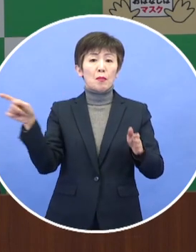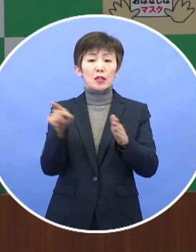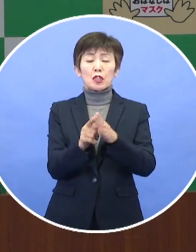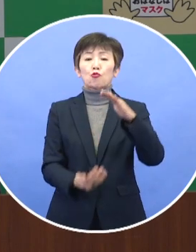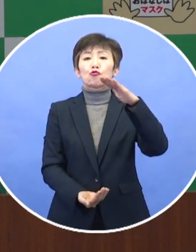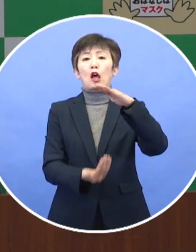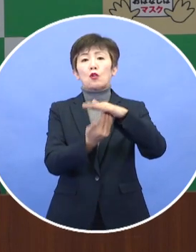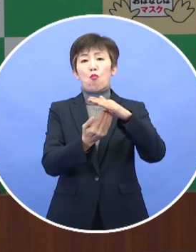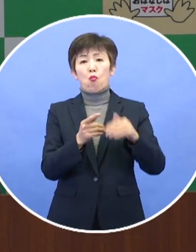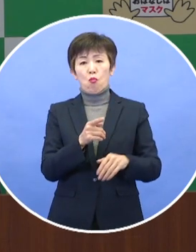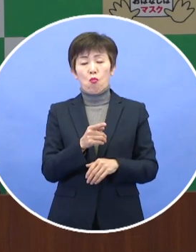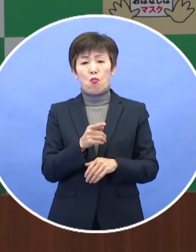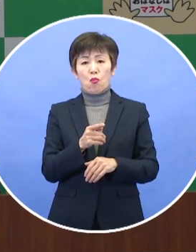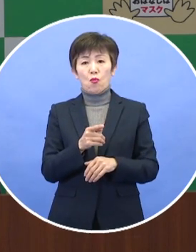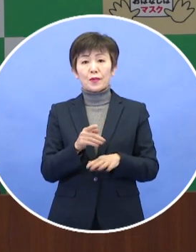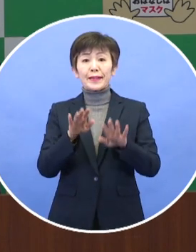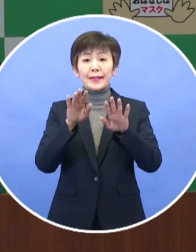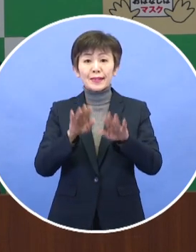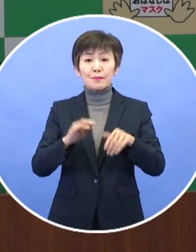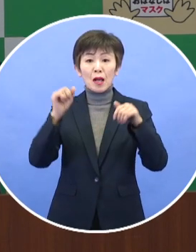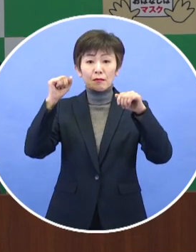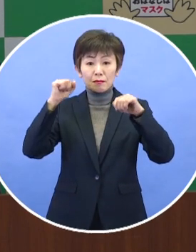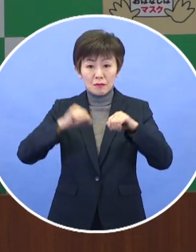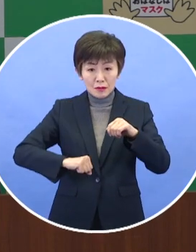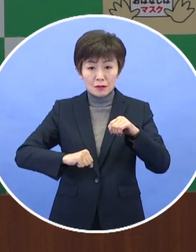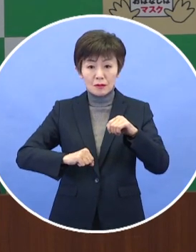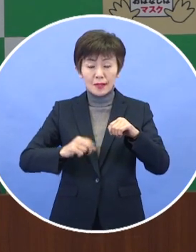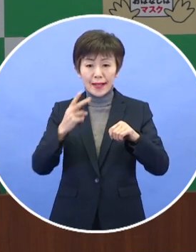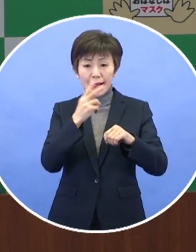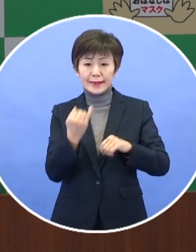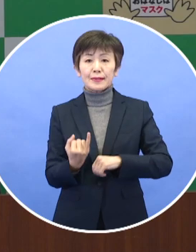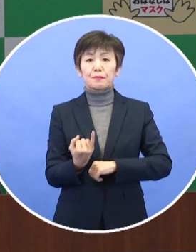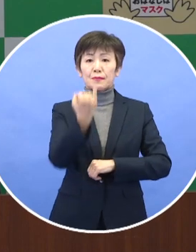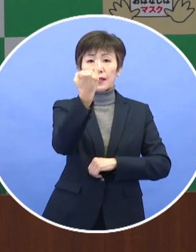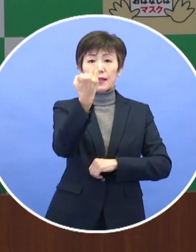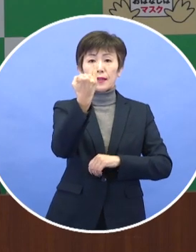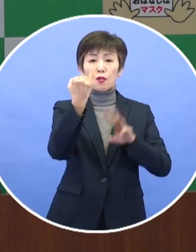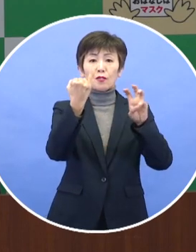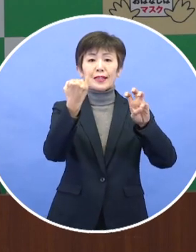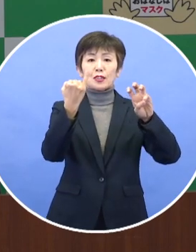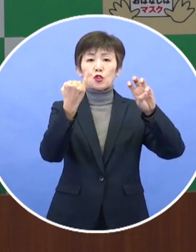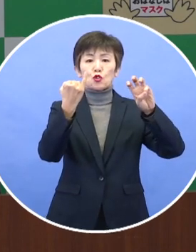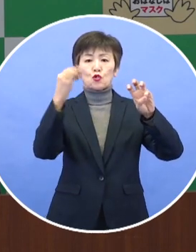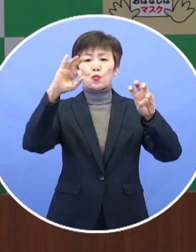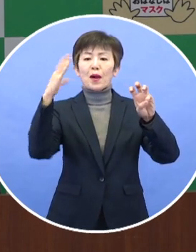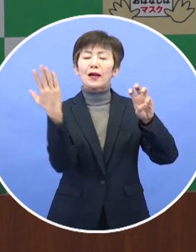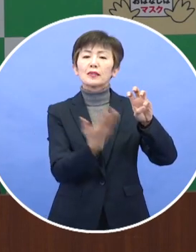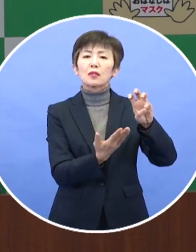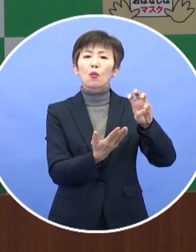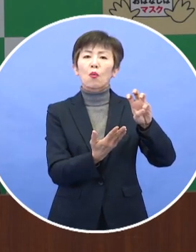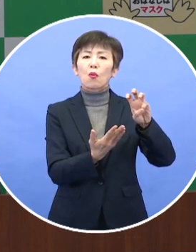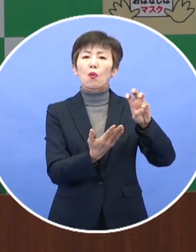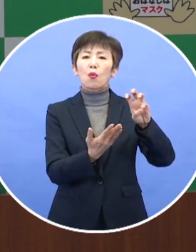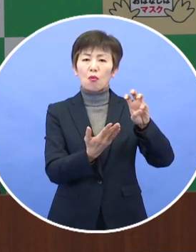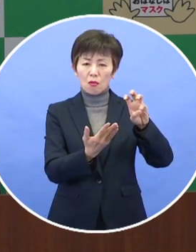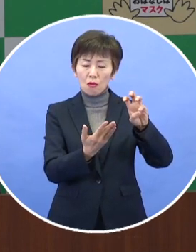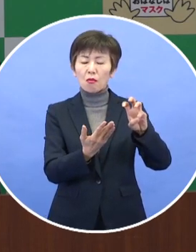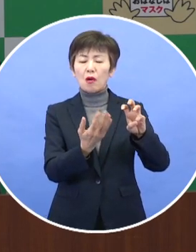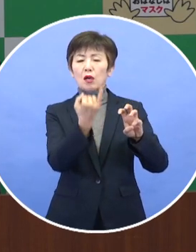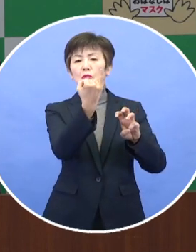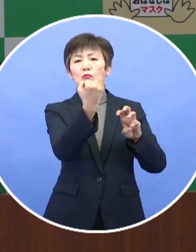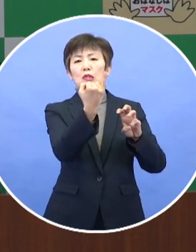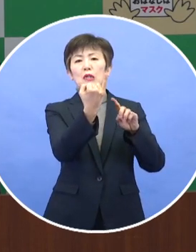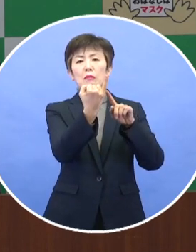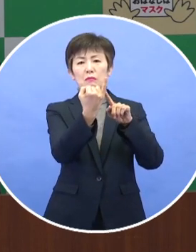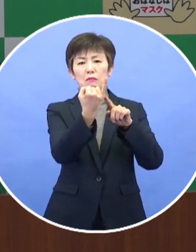さらには今回承認する管理職に承認する方の 30% を女性ということになっています。これは大